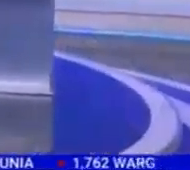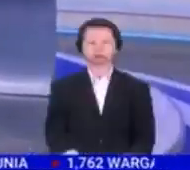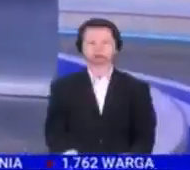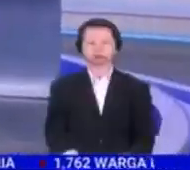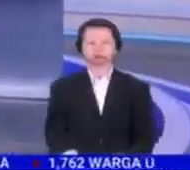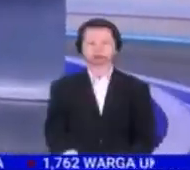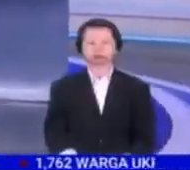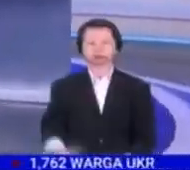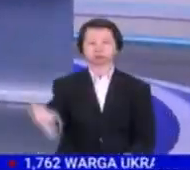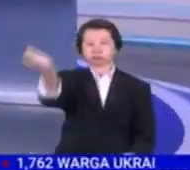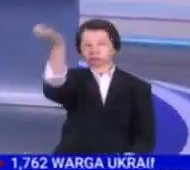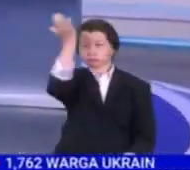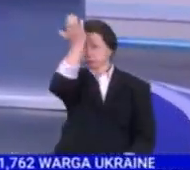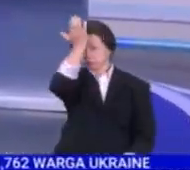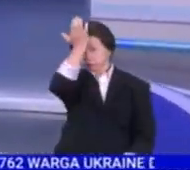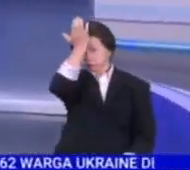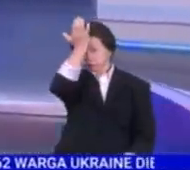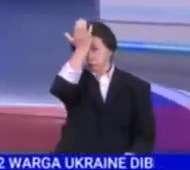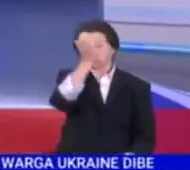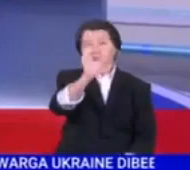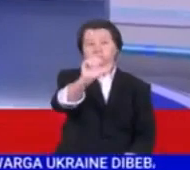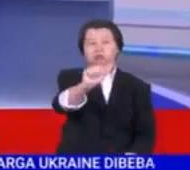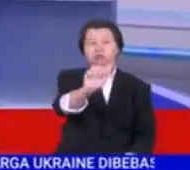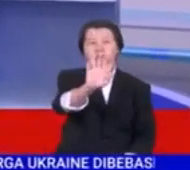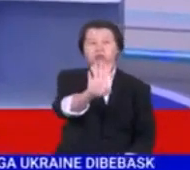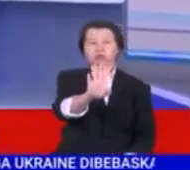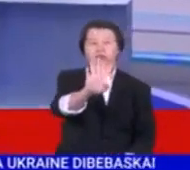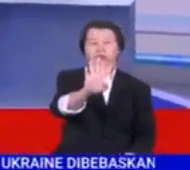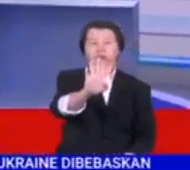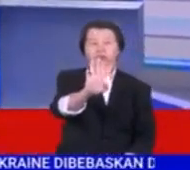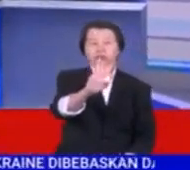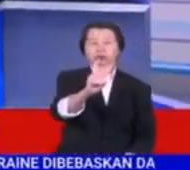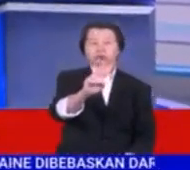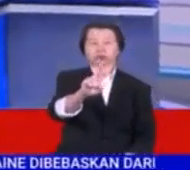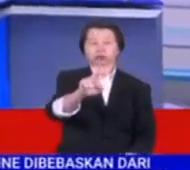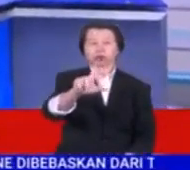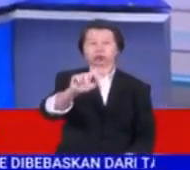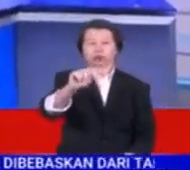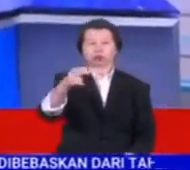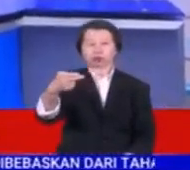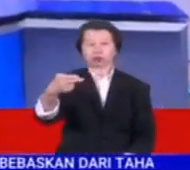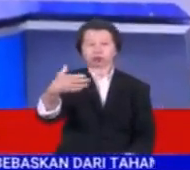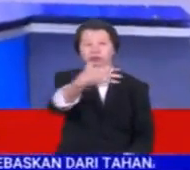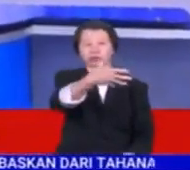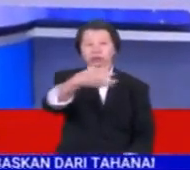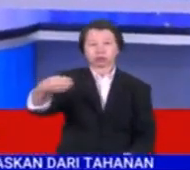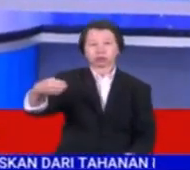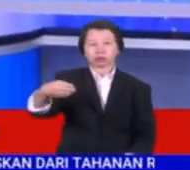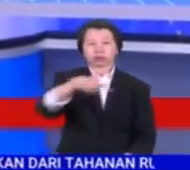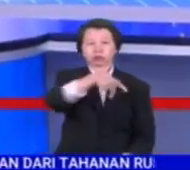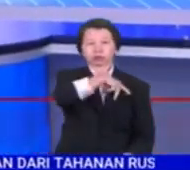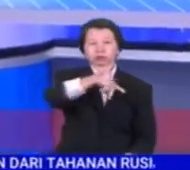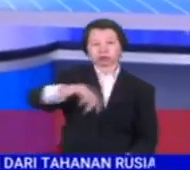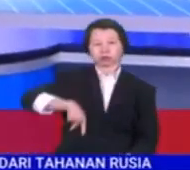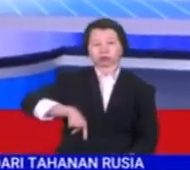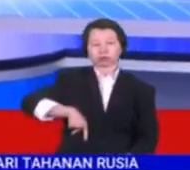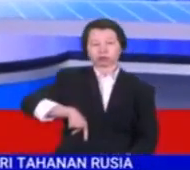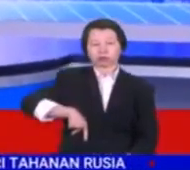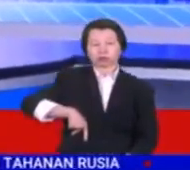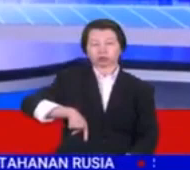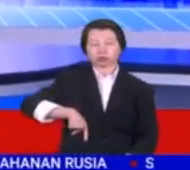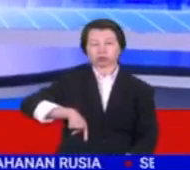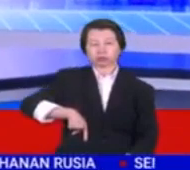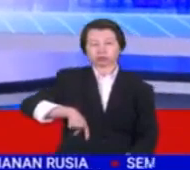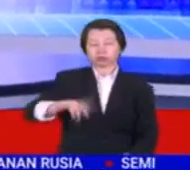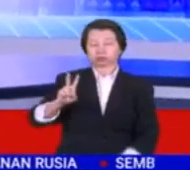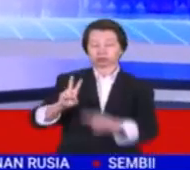Yang di-Pertuan Agong, Sultan Abdullah Riayatuddin Abu Safa Billah Shah dan Raja Permaisuri Agong Tunku Hajah Azizah Aminah